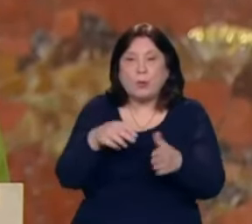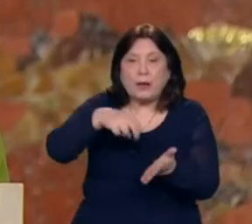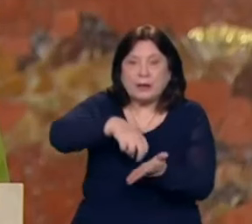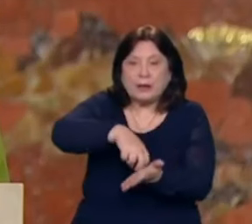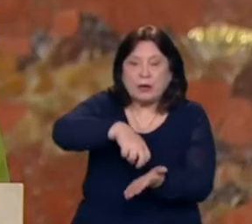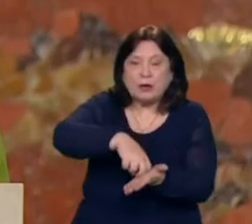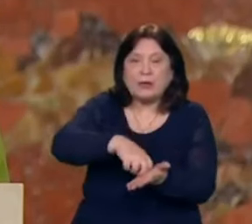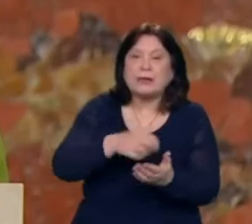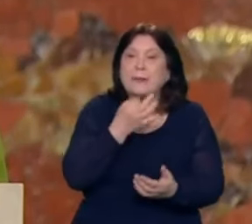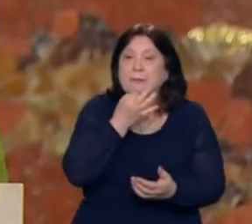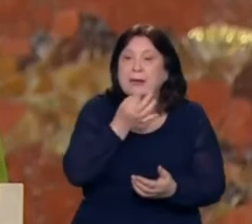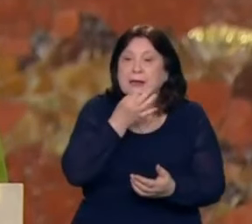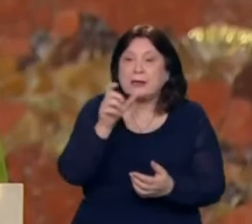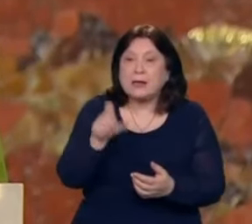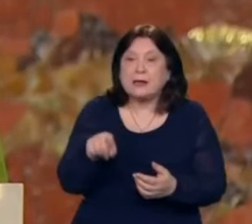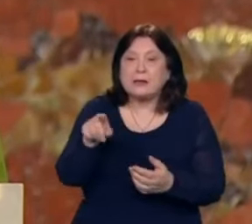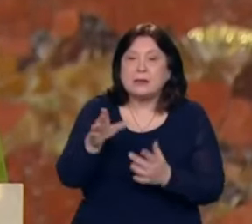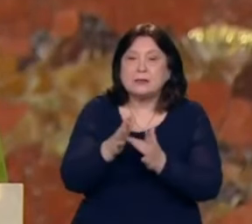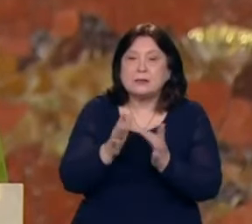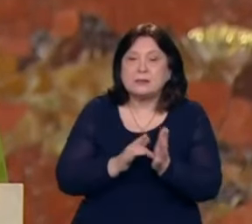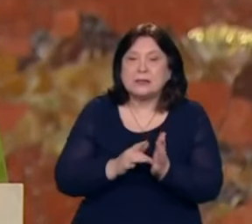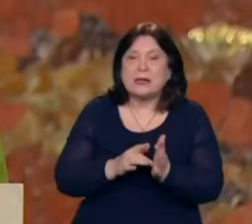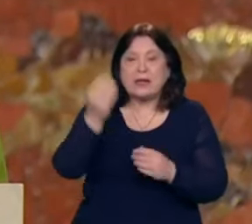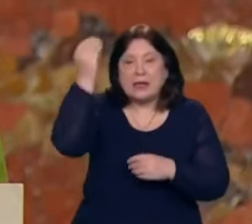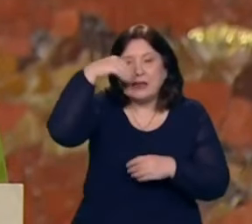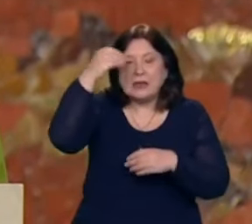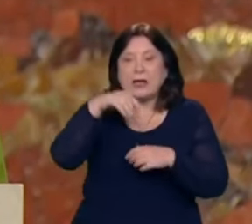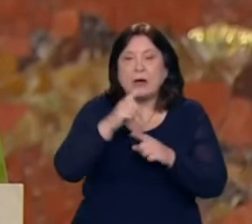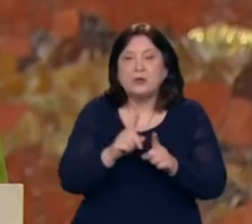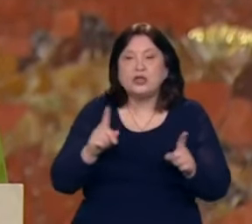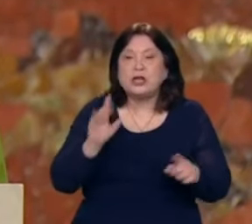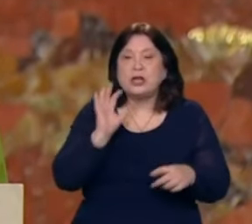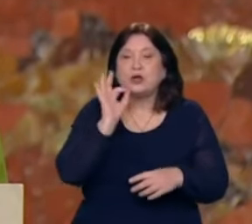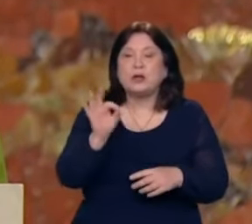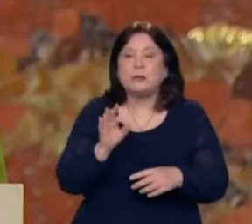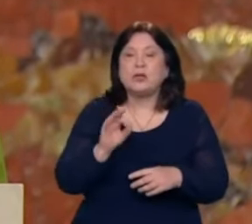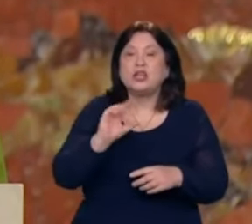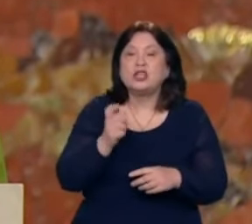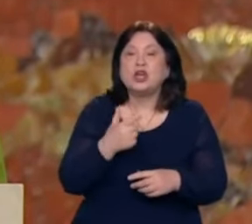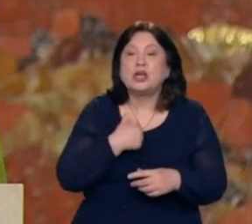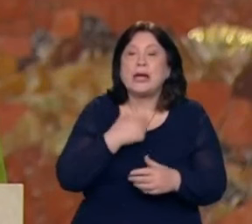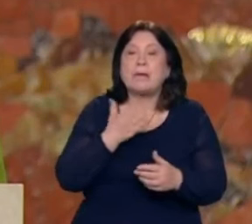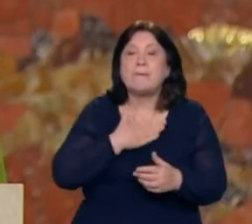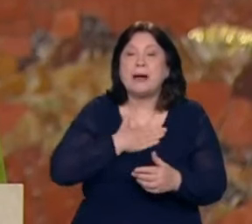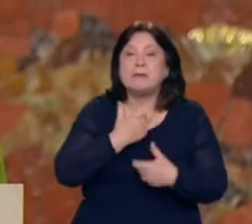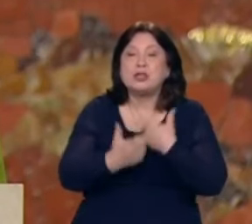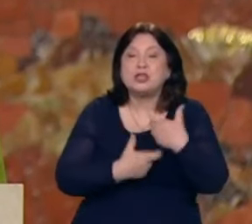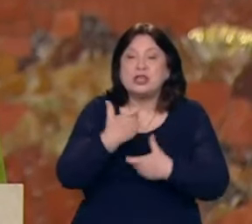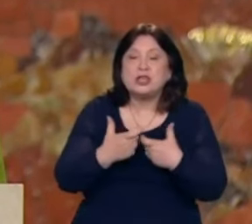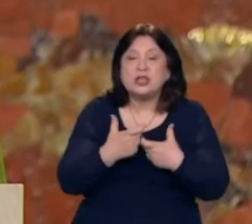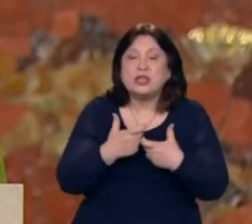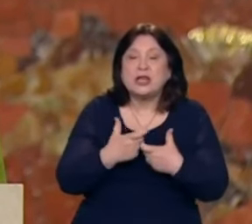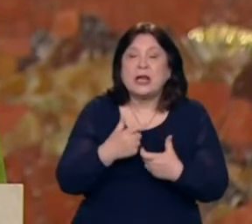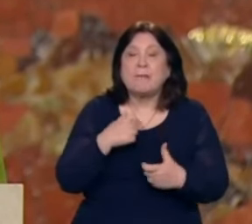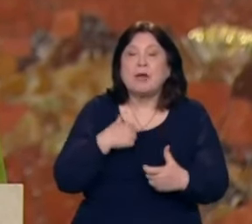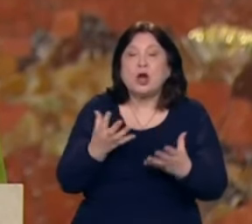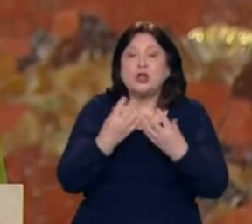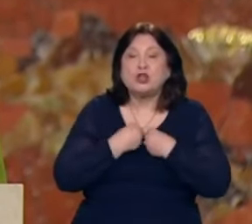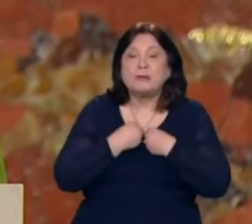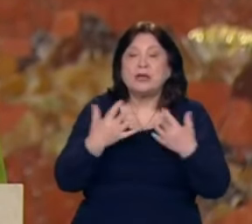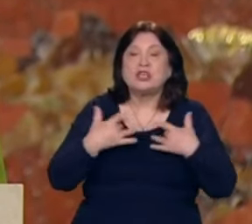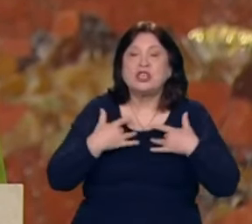go nauczycielu dobry co mam czynić aby osiągnąć życie